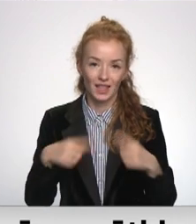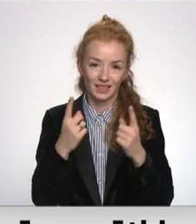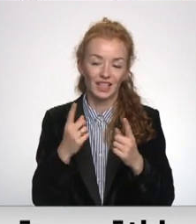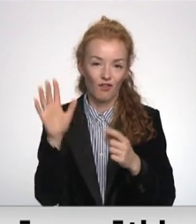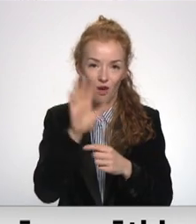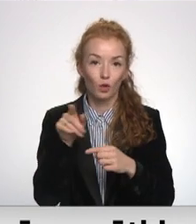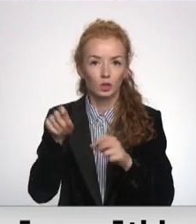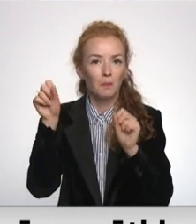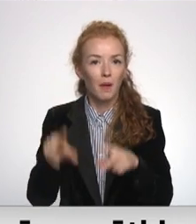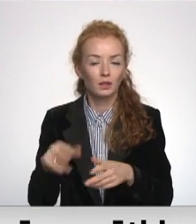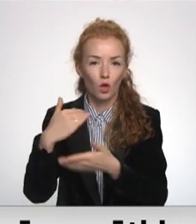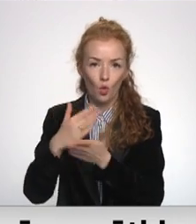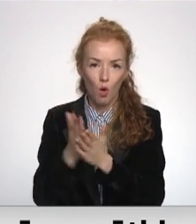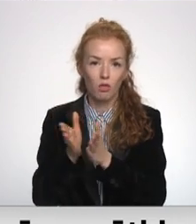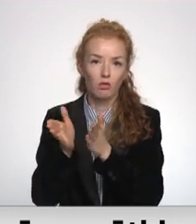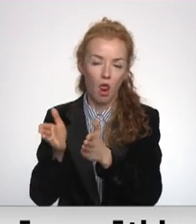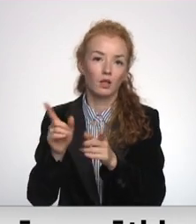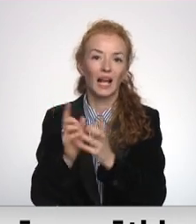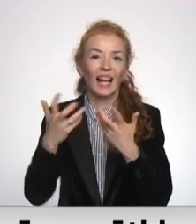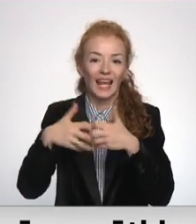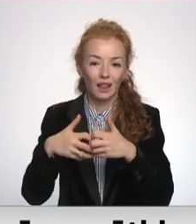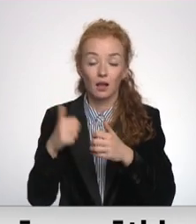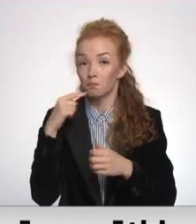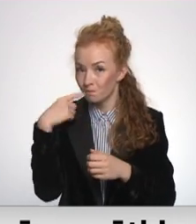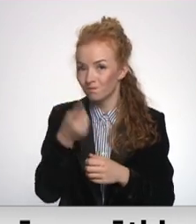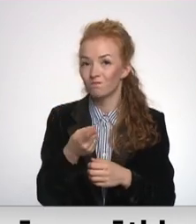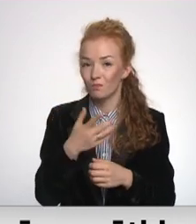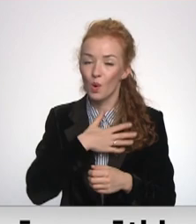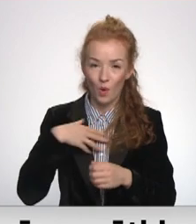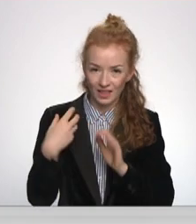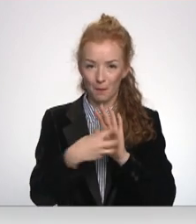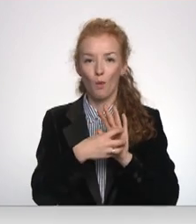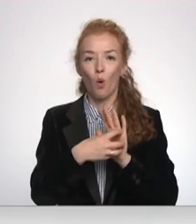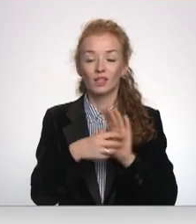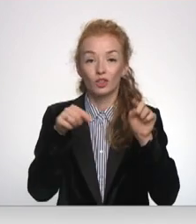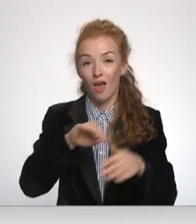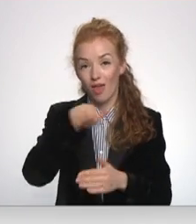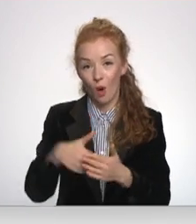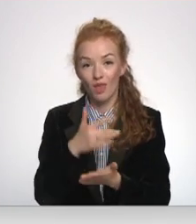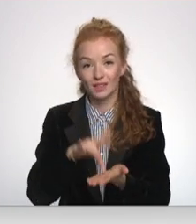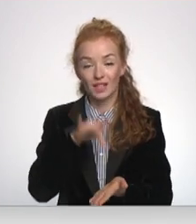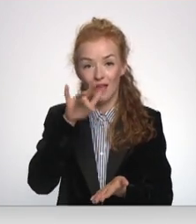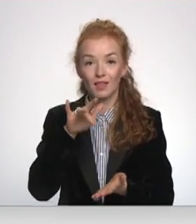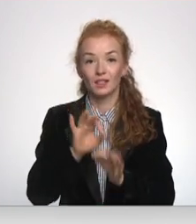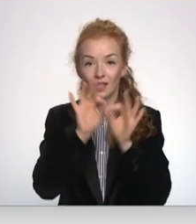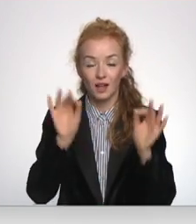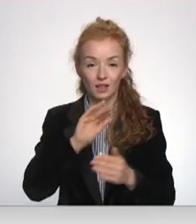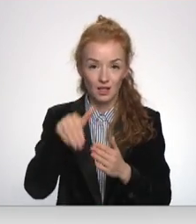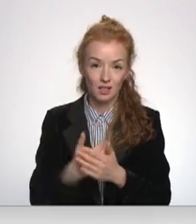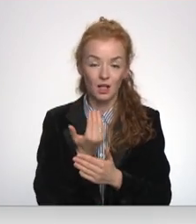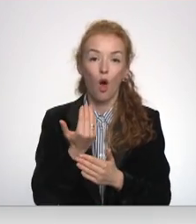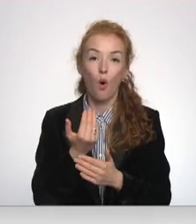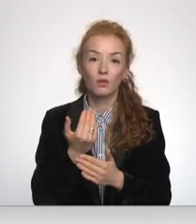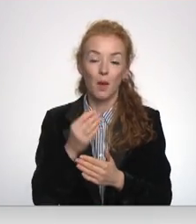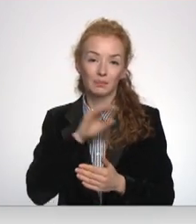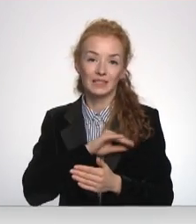atsevišķa ēšanas traucējuma klīnikas. Ļoti simboliski šajā jaunajā centrā sāks darbu jaunā bērnu psihiatru